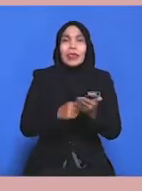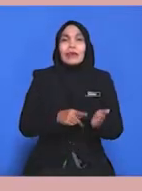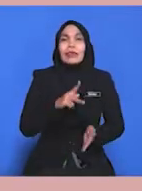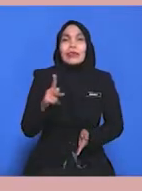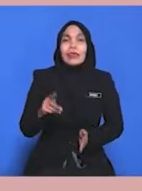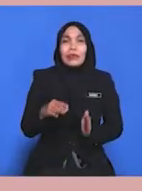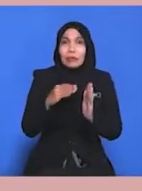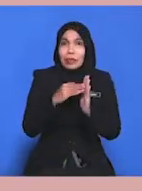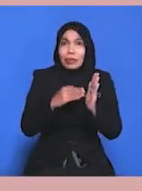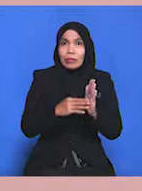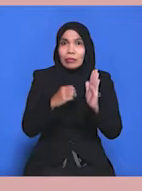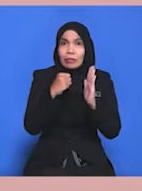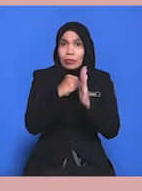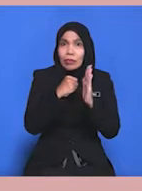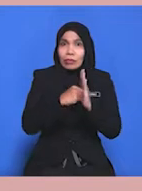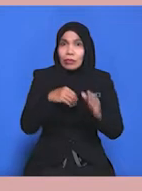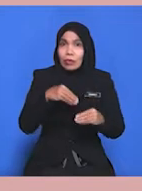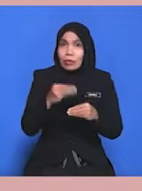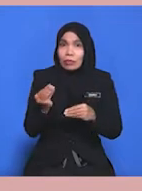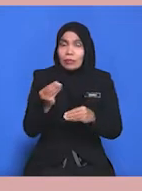apakah maksud knockout?